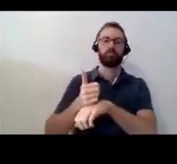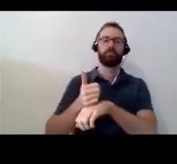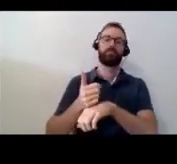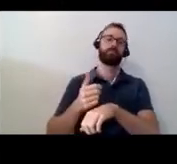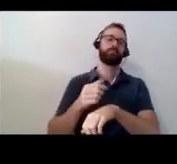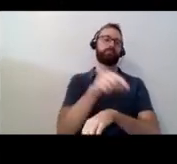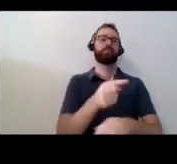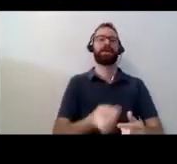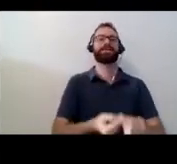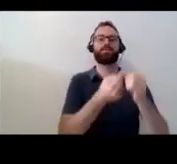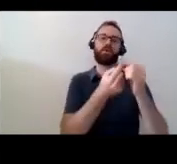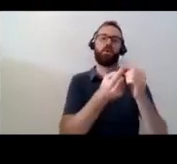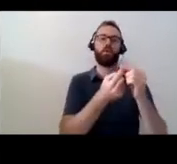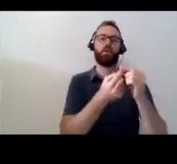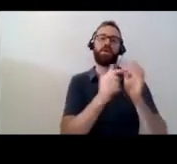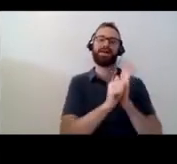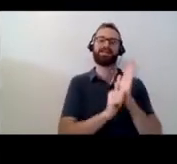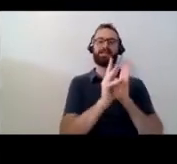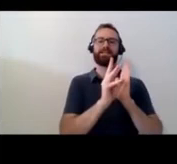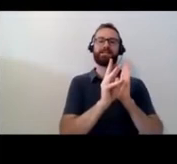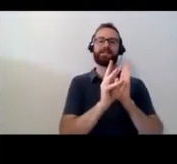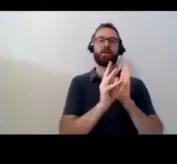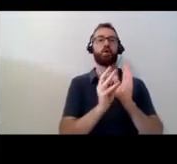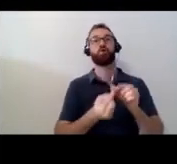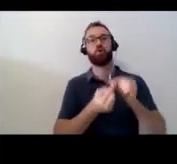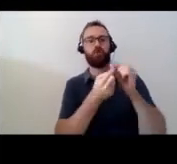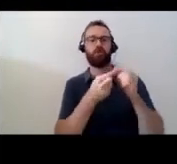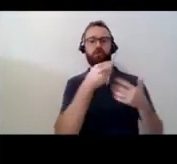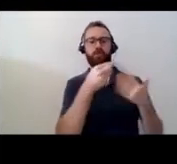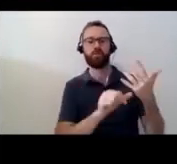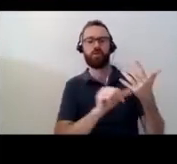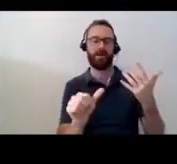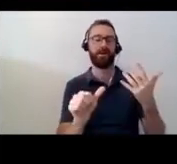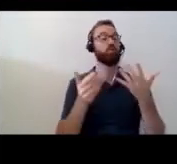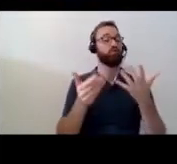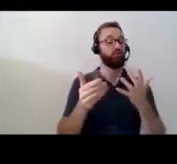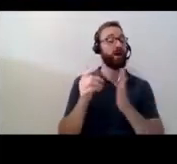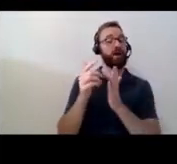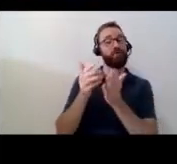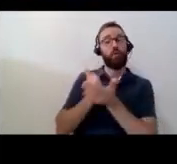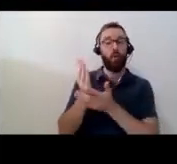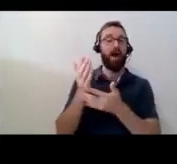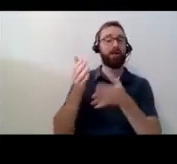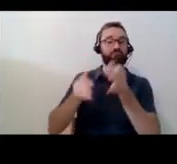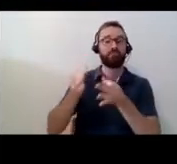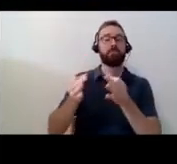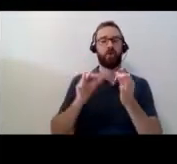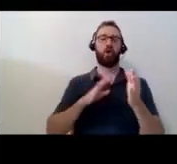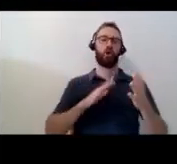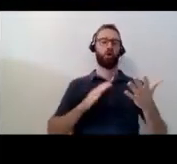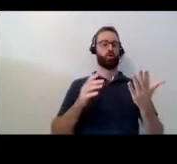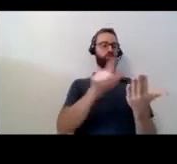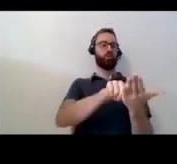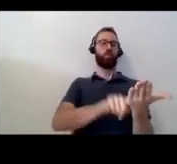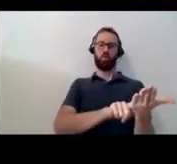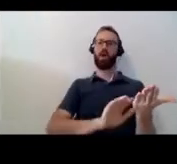à l'article 6. Et ça, c'est des techniques de rédaction qu'on voit souvent en droit, c'est-à-dire on a un énoncé général très